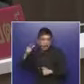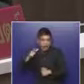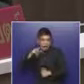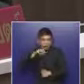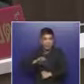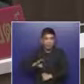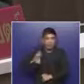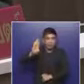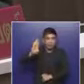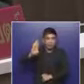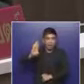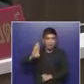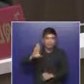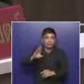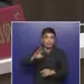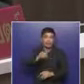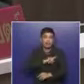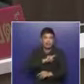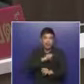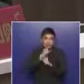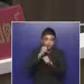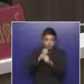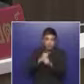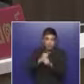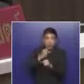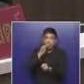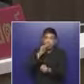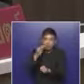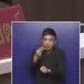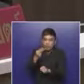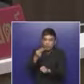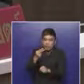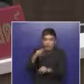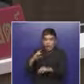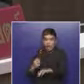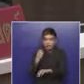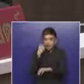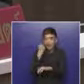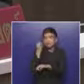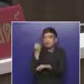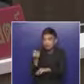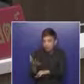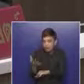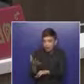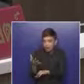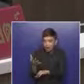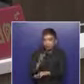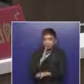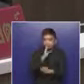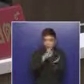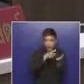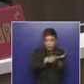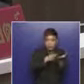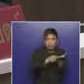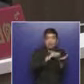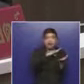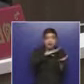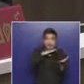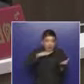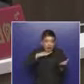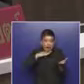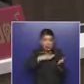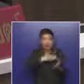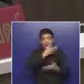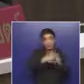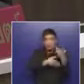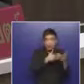ที่ผลิตบุหรี่เนี่ยมีอิทธิพลมากการที่จะมีกองทุนที่นำภาษีบาปจากการขาย